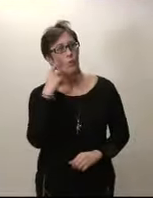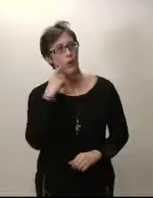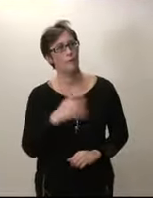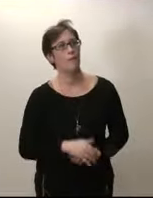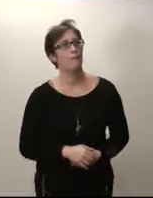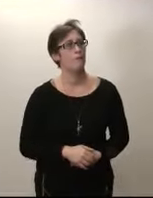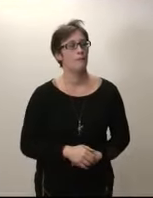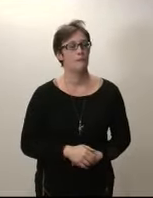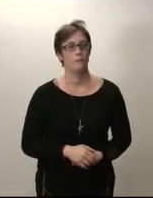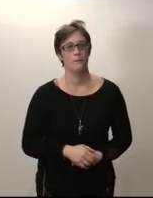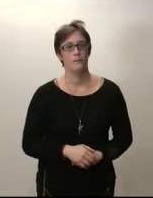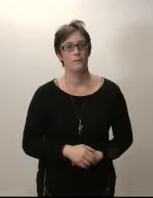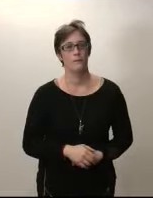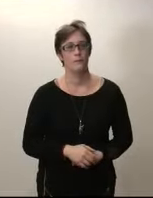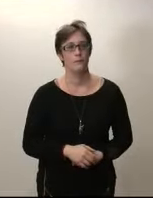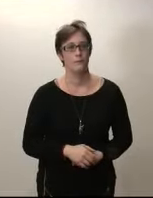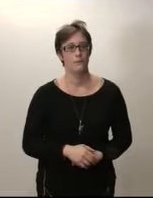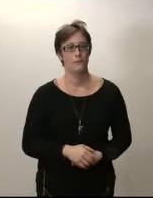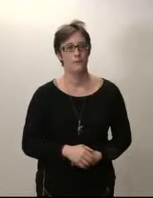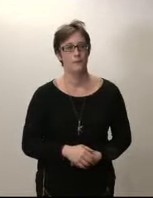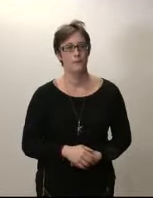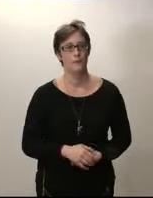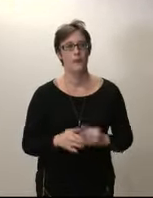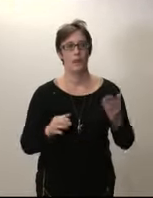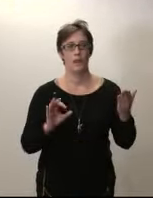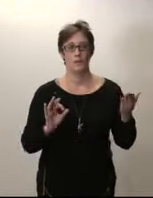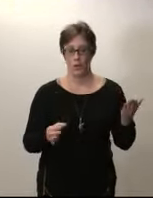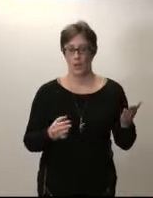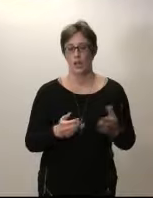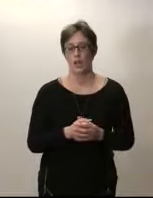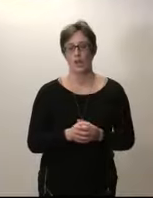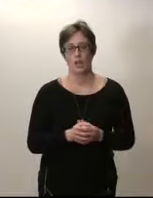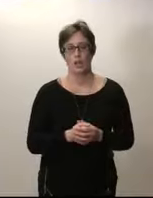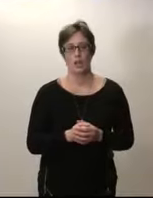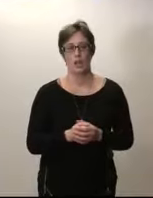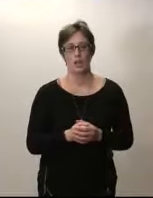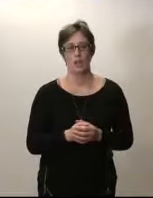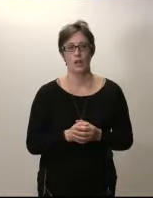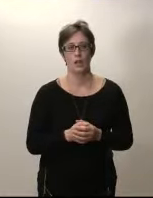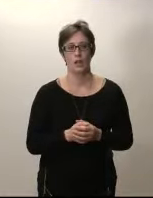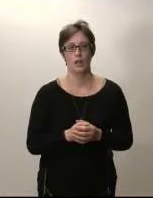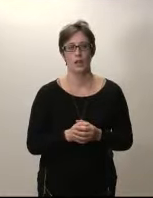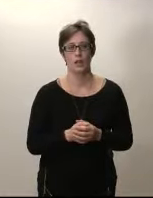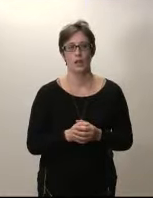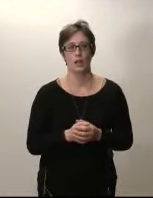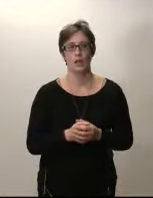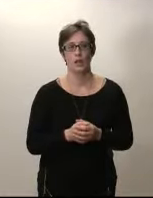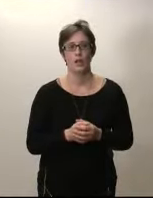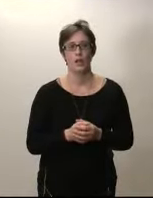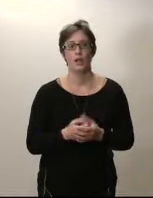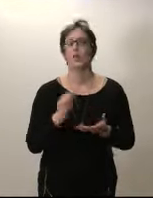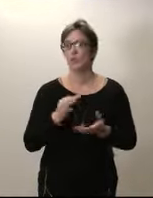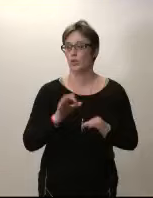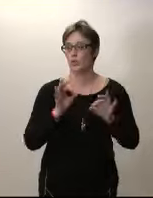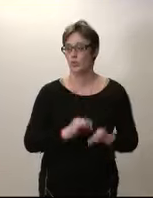La parole, merci, M. le Premier adjoint, en fonction de maire, puisque ainsi que vous a appelé notre collègue